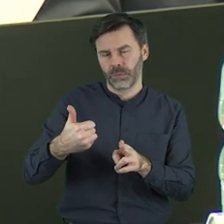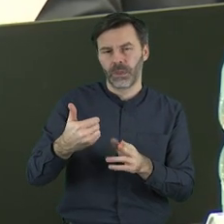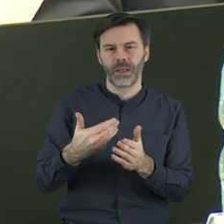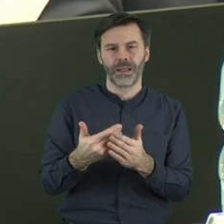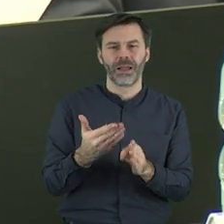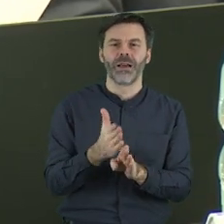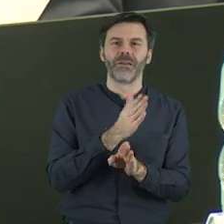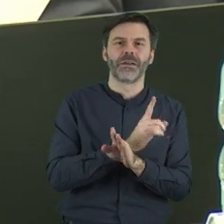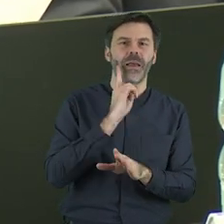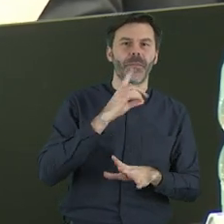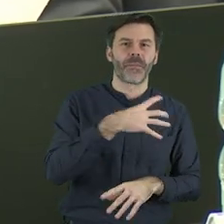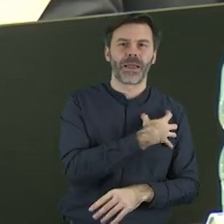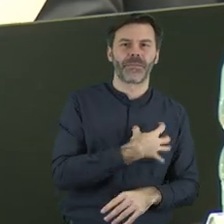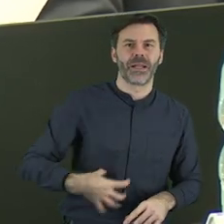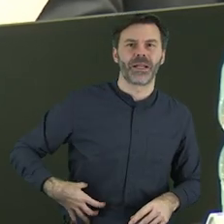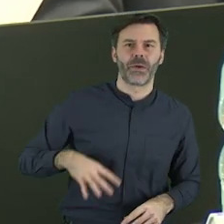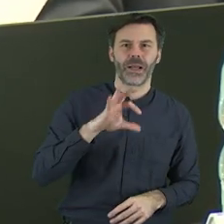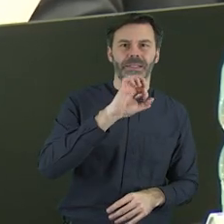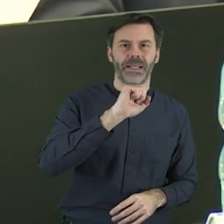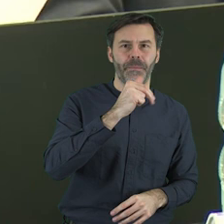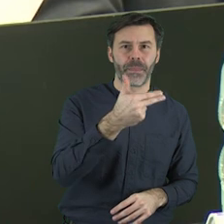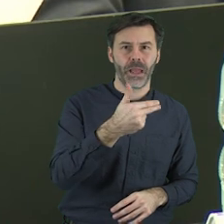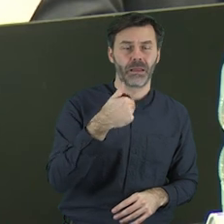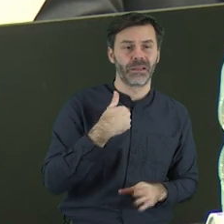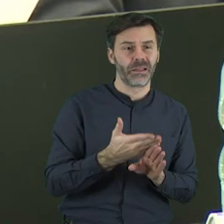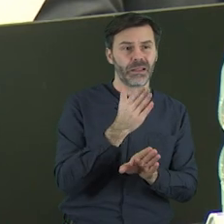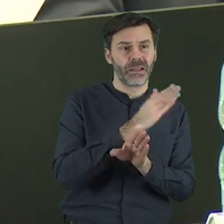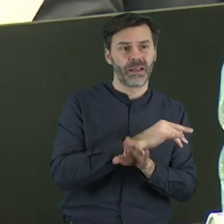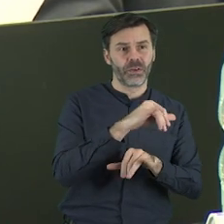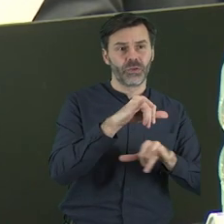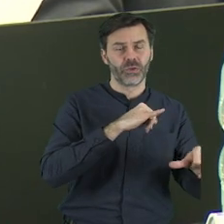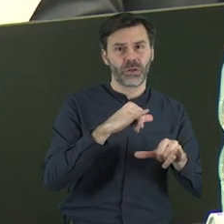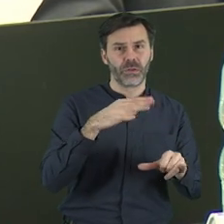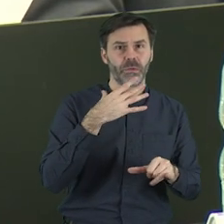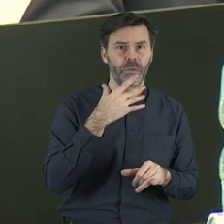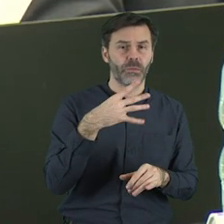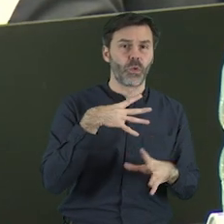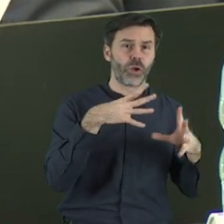do 4? No taka była decyzja. Tutaj też jest decyzja, że na rok.